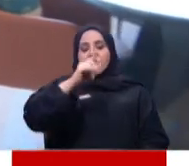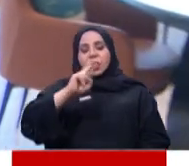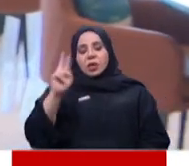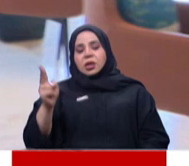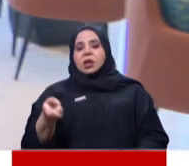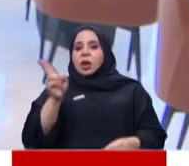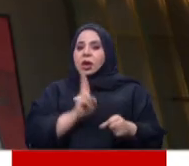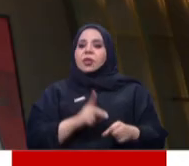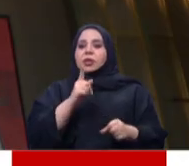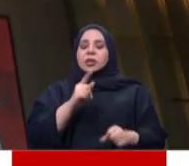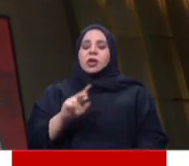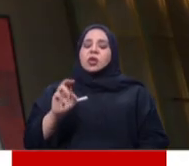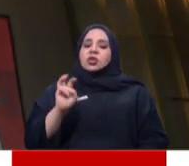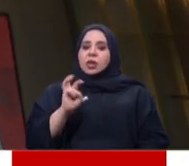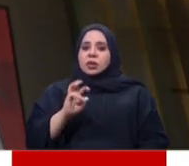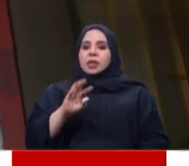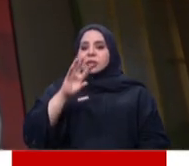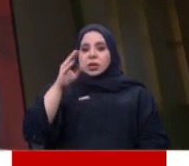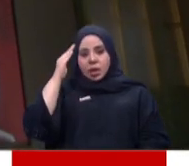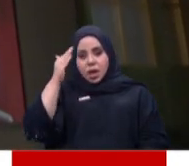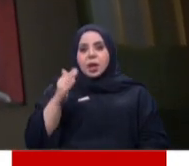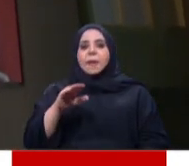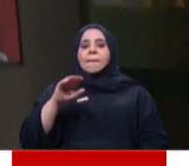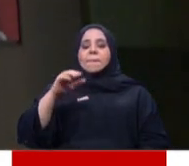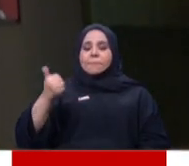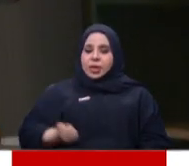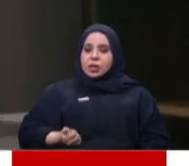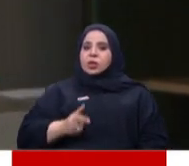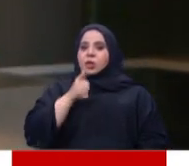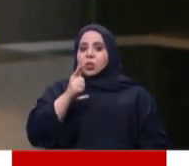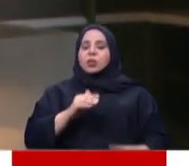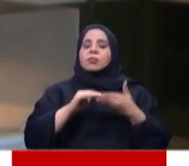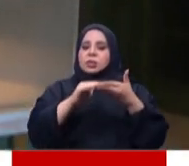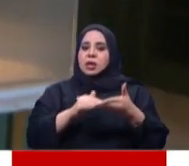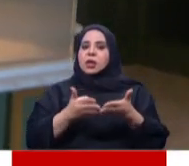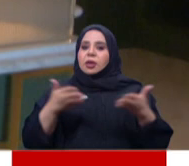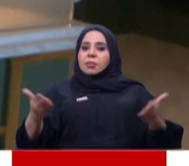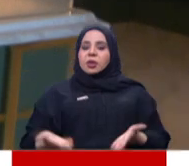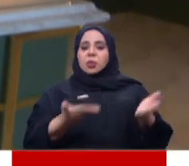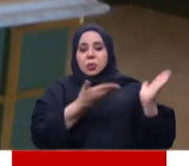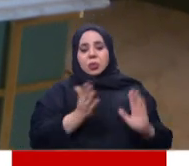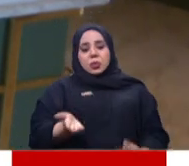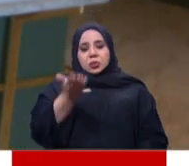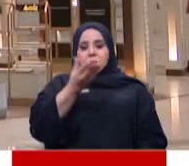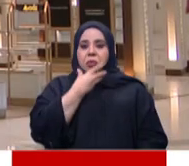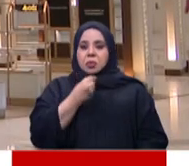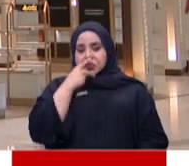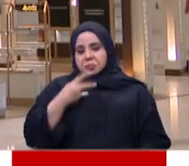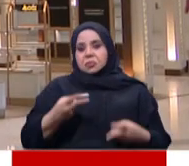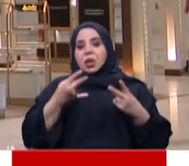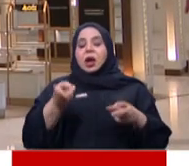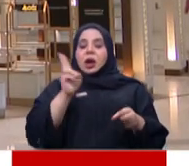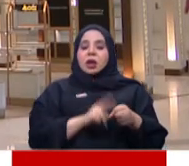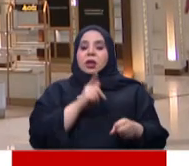كما توفر شركة هالة بحرين أيضا مجموعة واسعة من خدمات الضيافة رفيعة المستوى. هذا